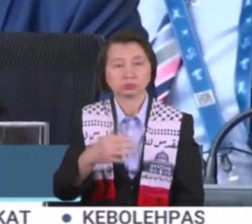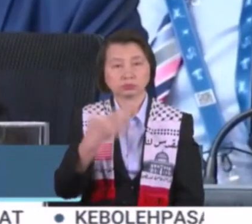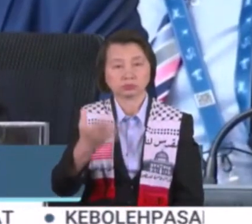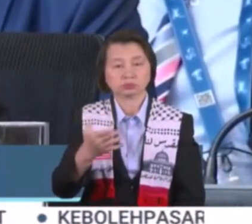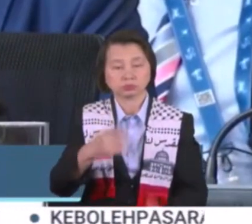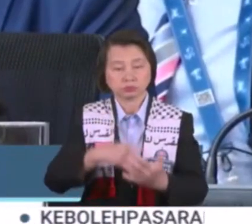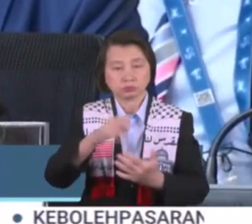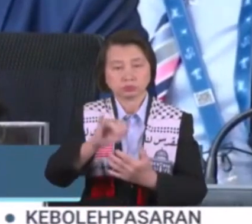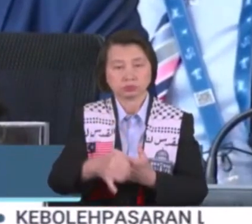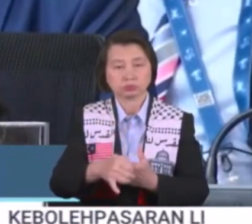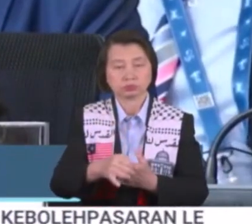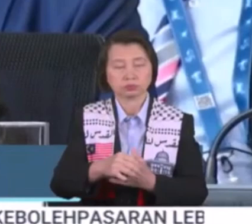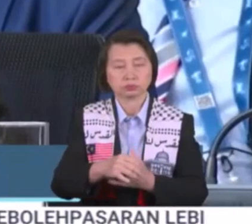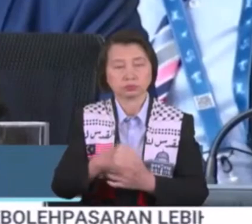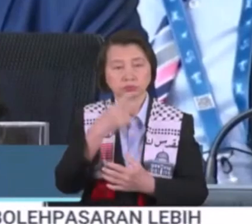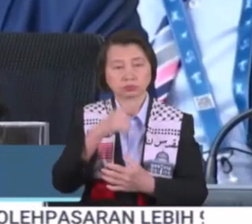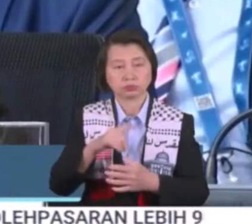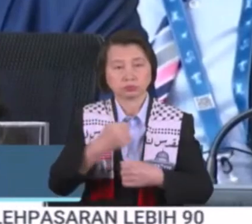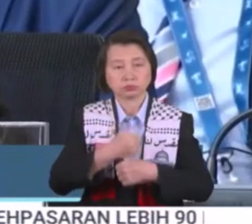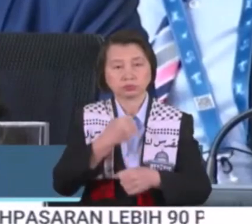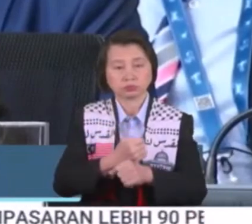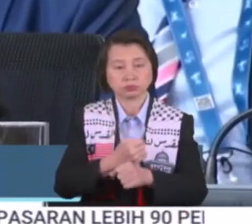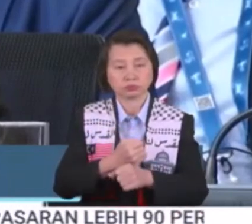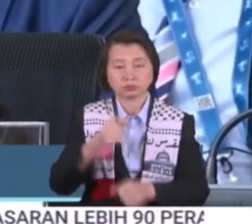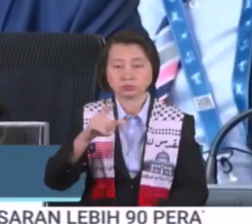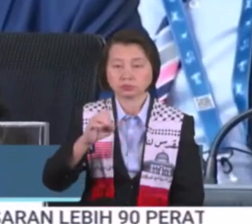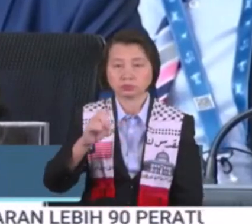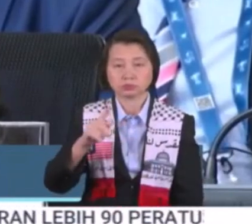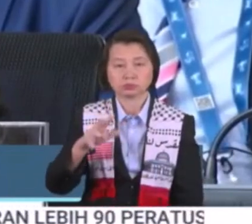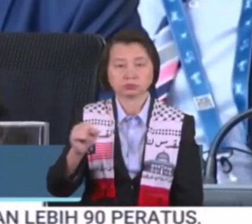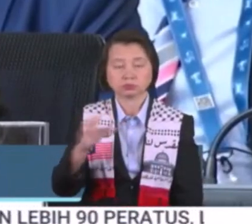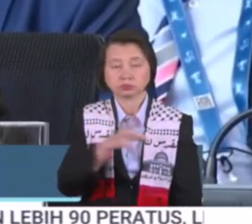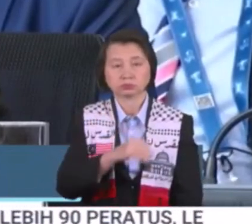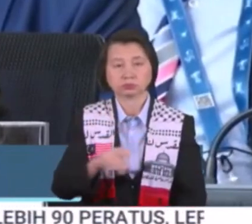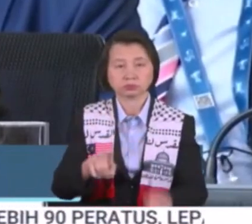These projects not only aim to meet local energy needs but also